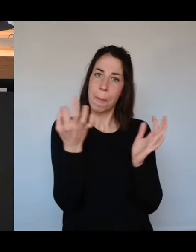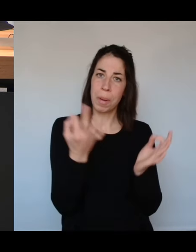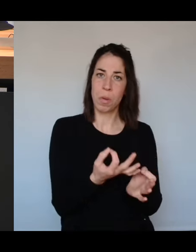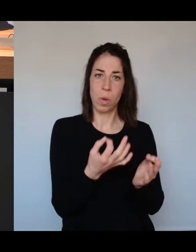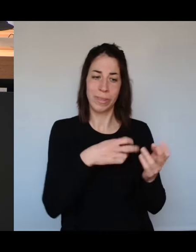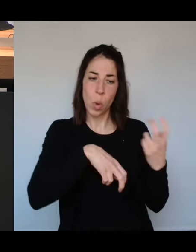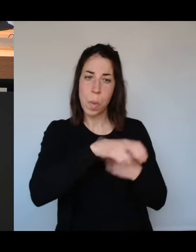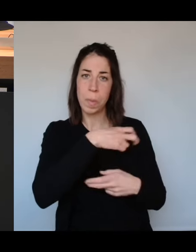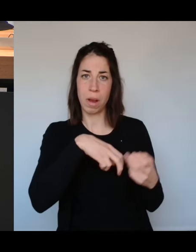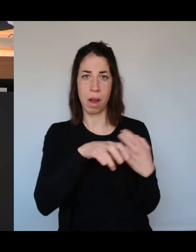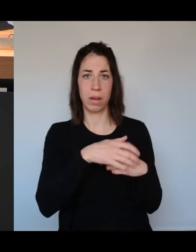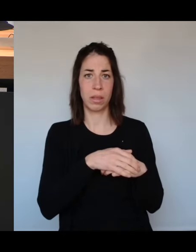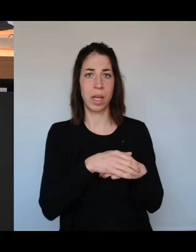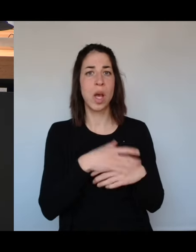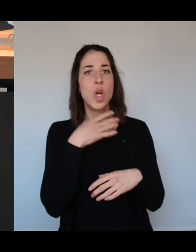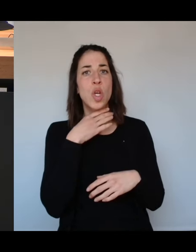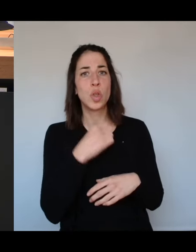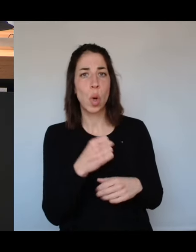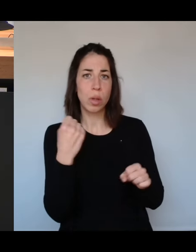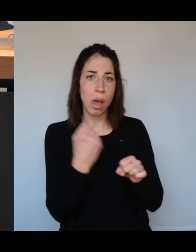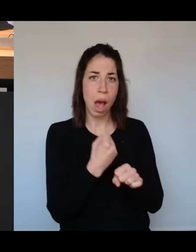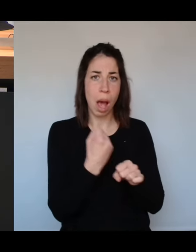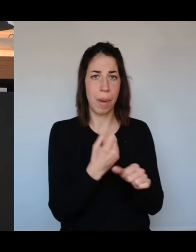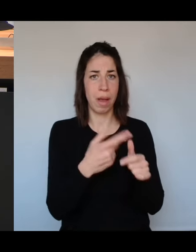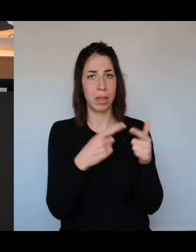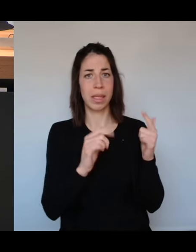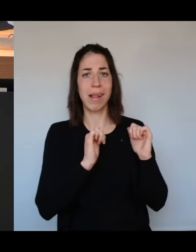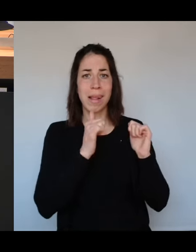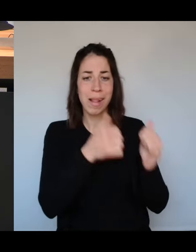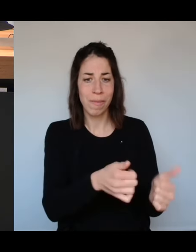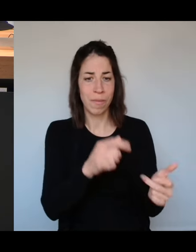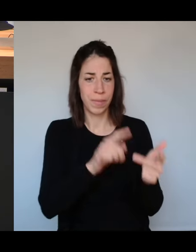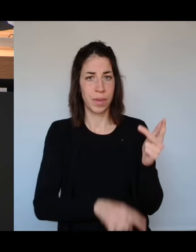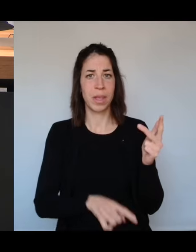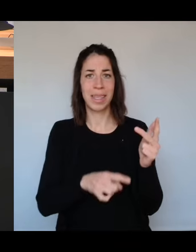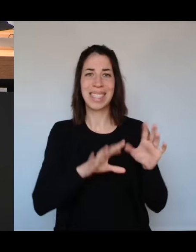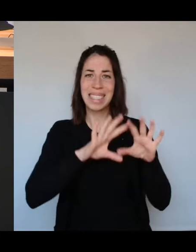gesamtstädtischen Lösung, mit einer Strategie zur psychischen Gesundheit und